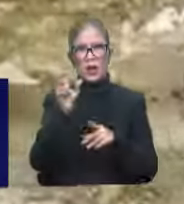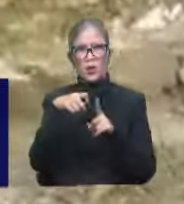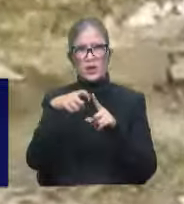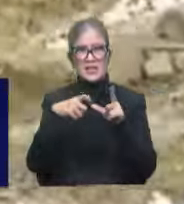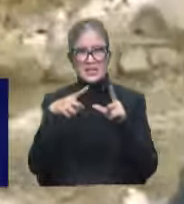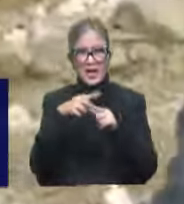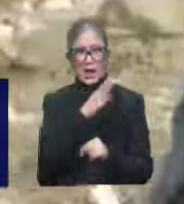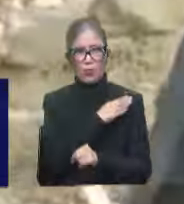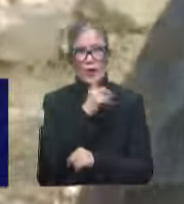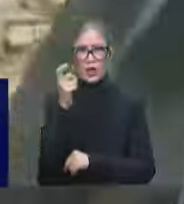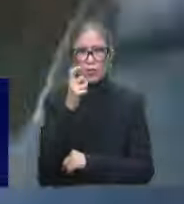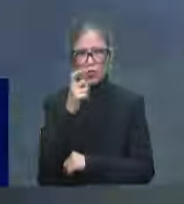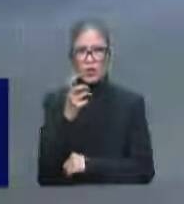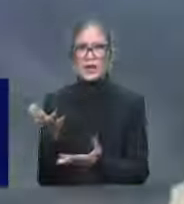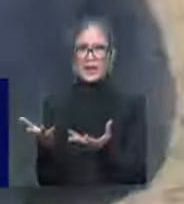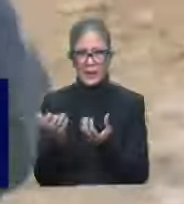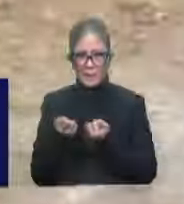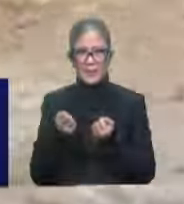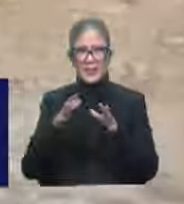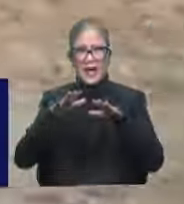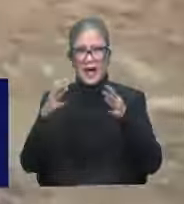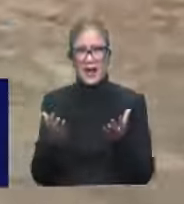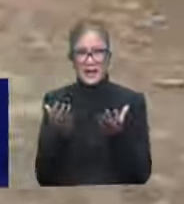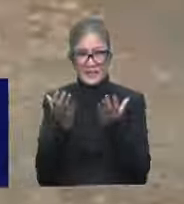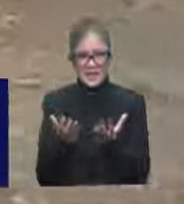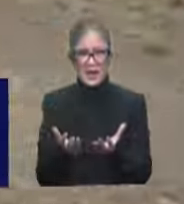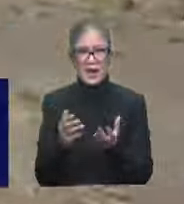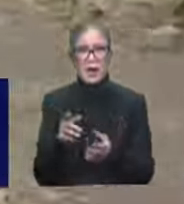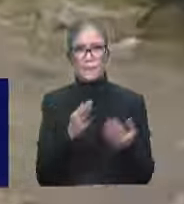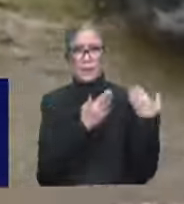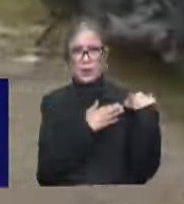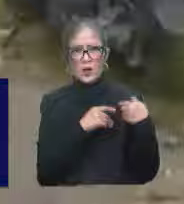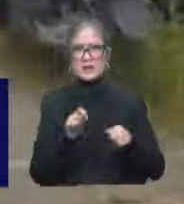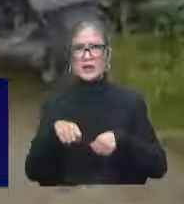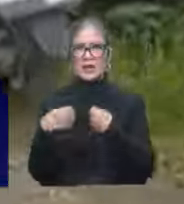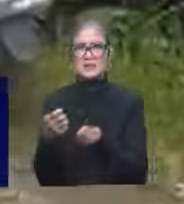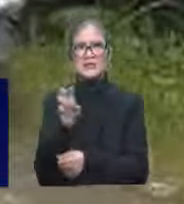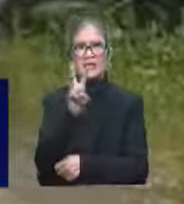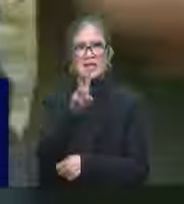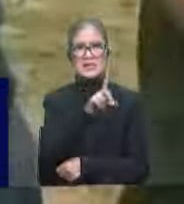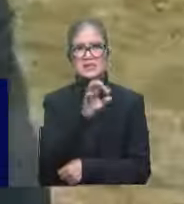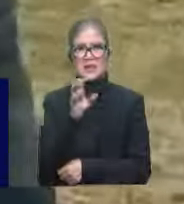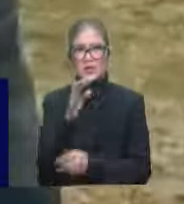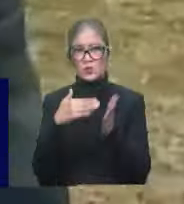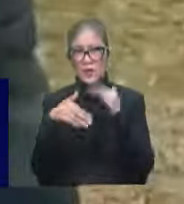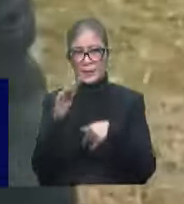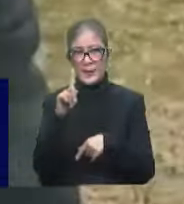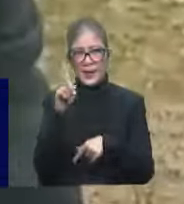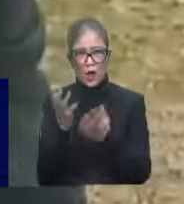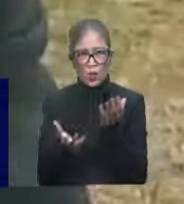02 desa cileksa Kabupaten Bogor Jawa Barat menerima hadiah petugas menyediakan